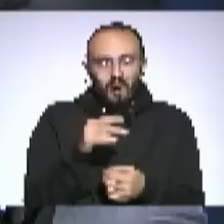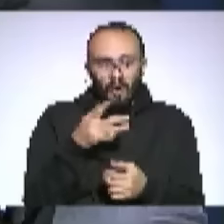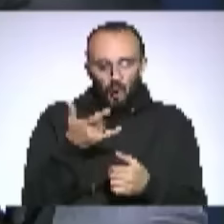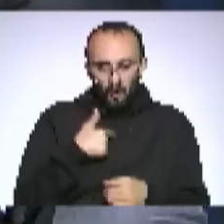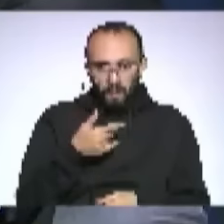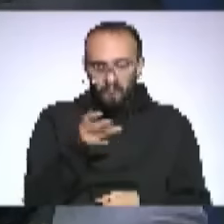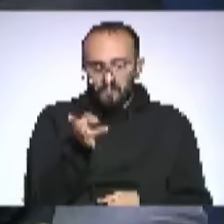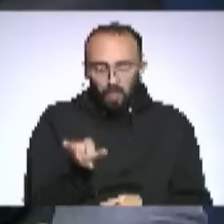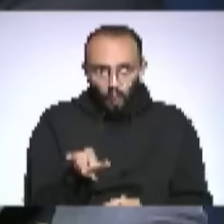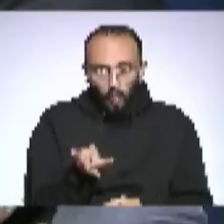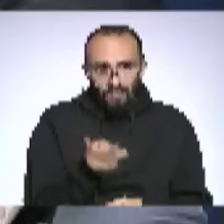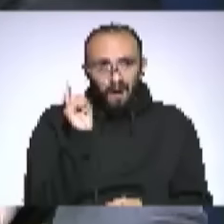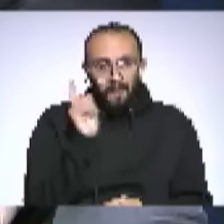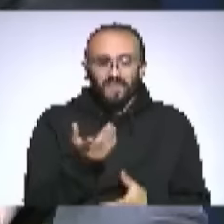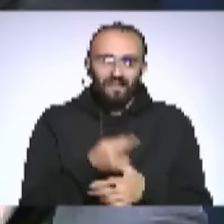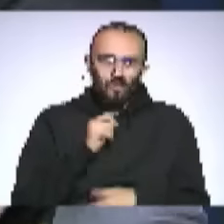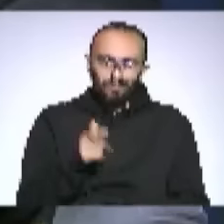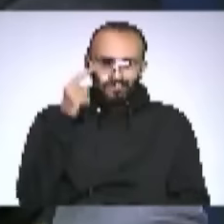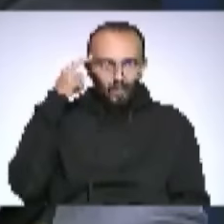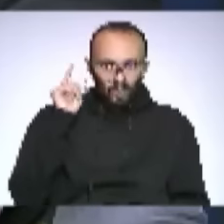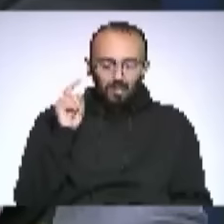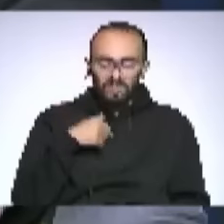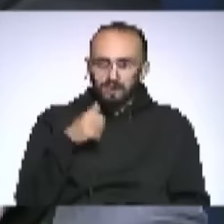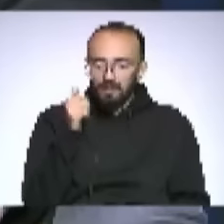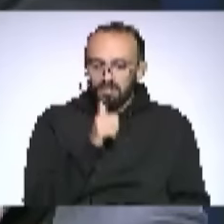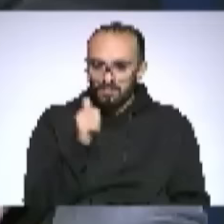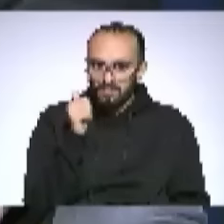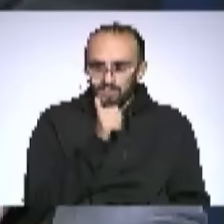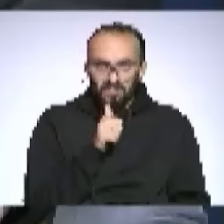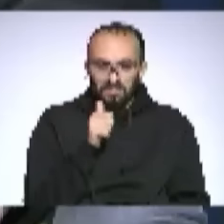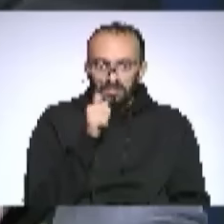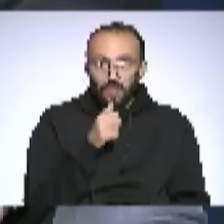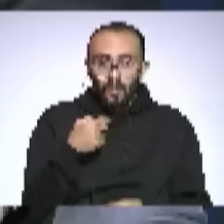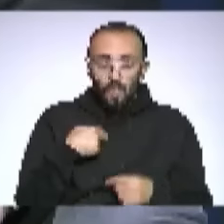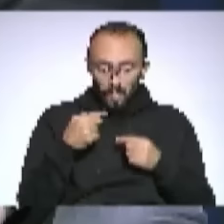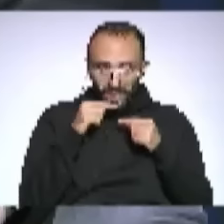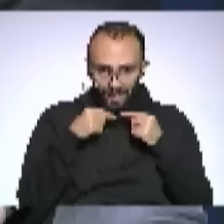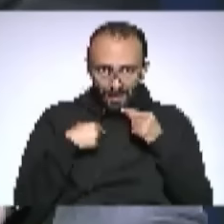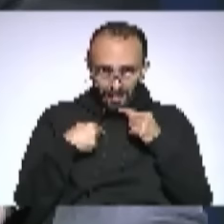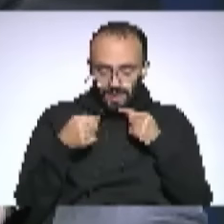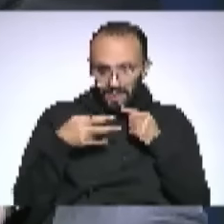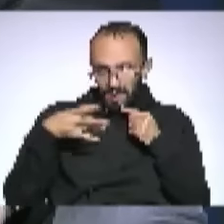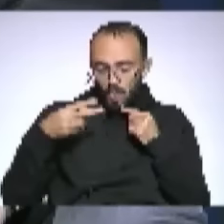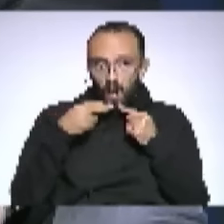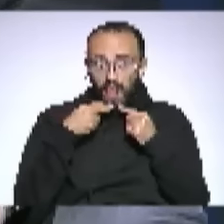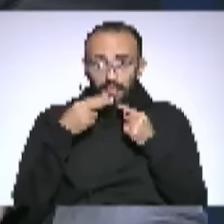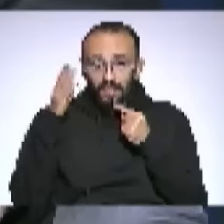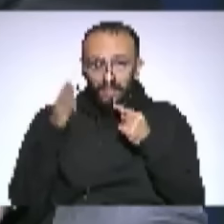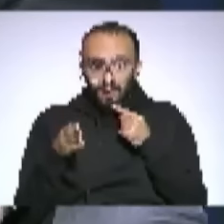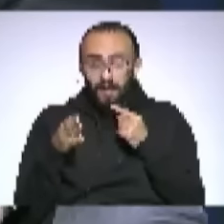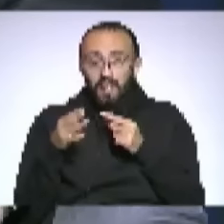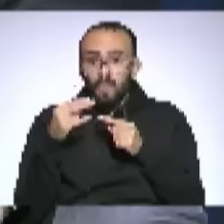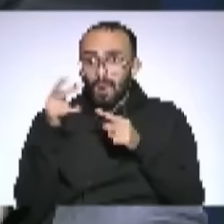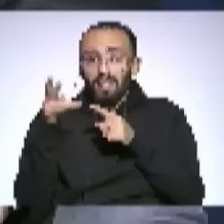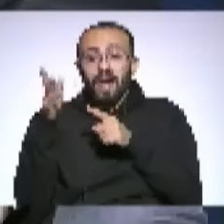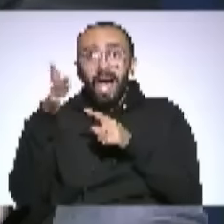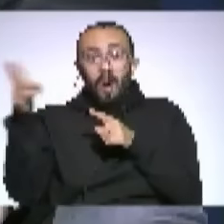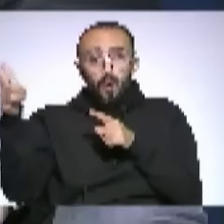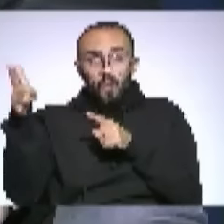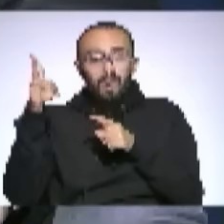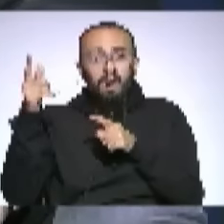مع اخوه طبعا طبعا واستحملت وعشت كتير والثمان سنين وانا مستحمله اقول عشان خاطر عيالي انا معايا عيلين اقول معلش عشان